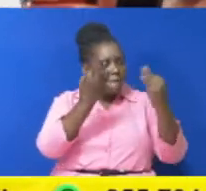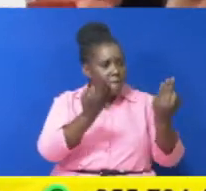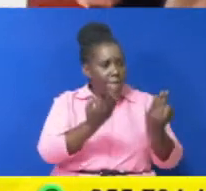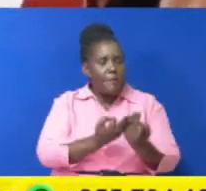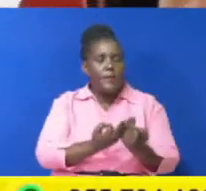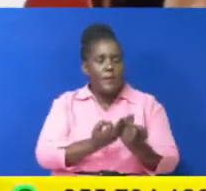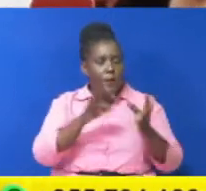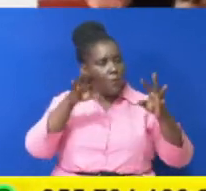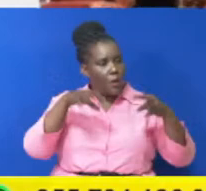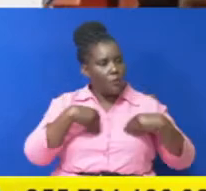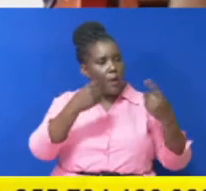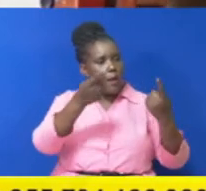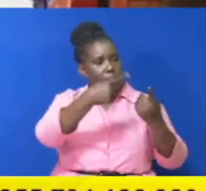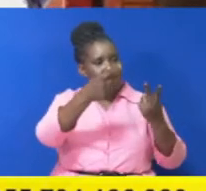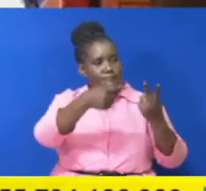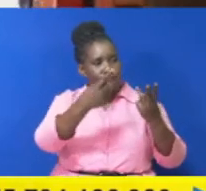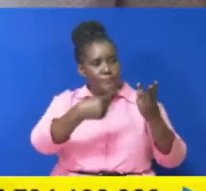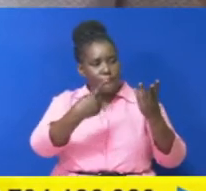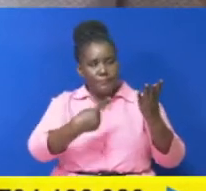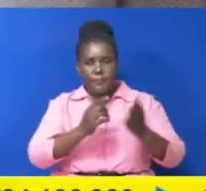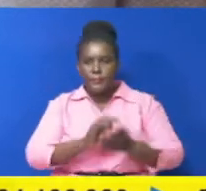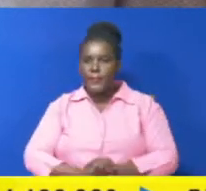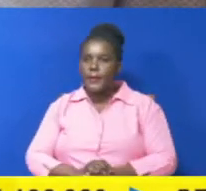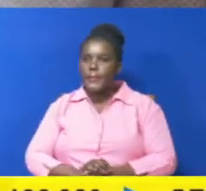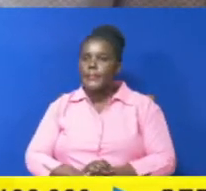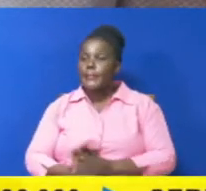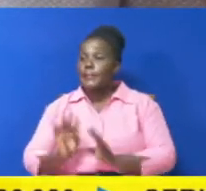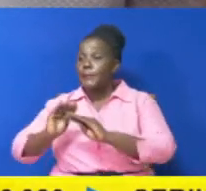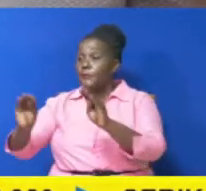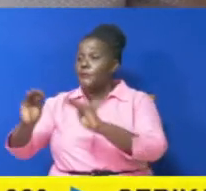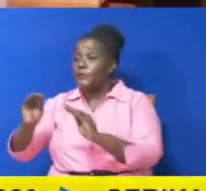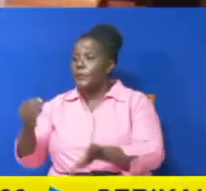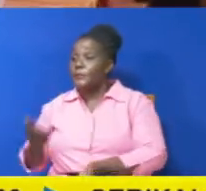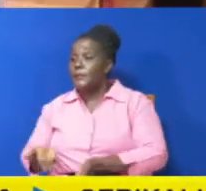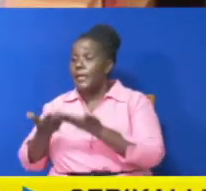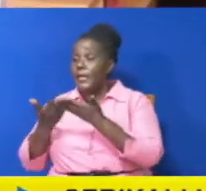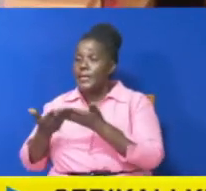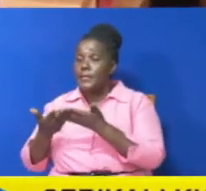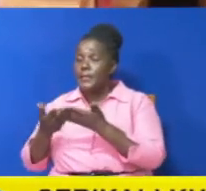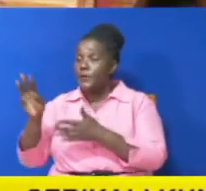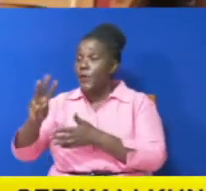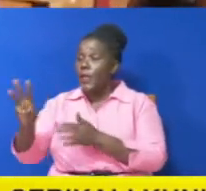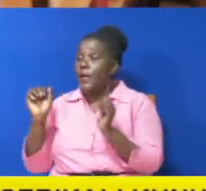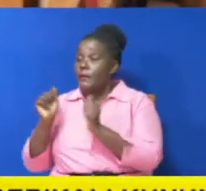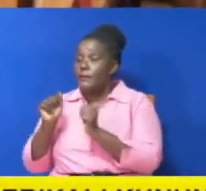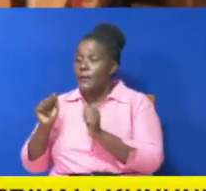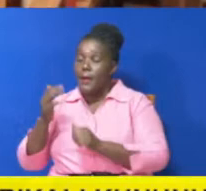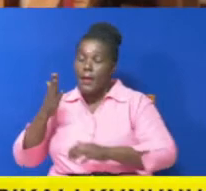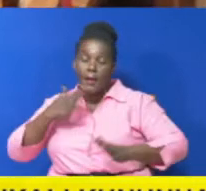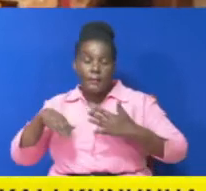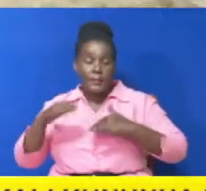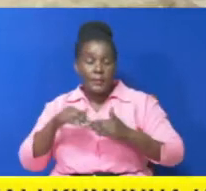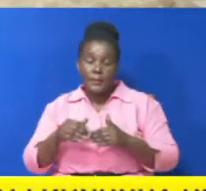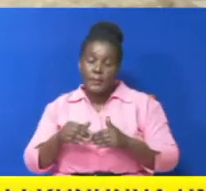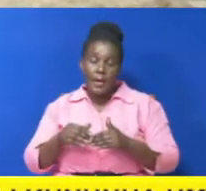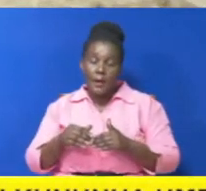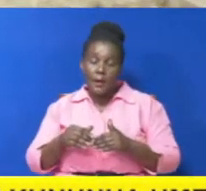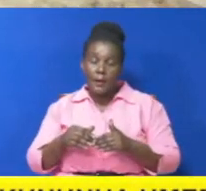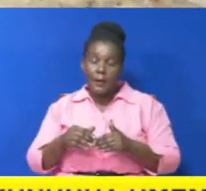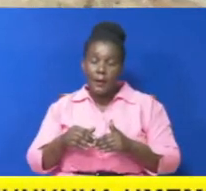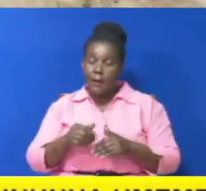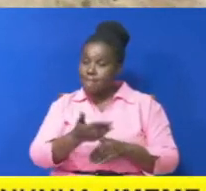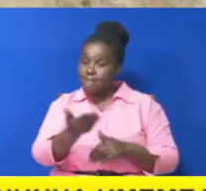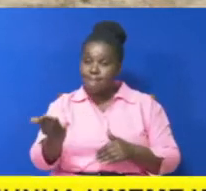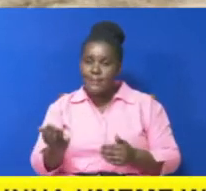anahesabiwa. Msimamizi mkufunzi halmashauri ya mji wa Bariadi Sofia Kitobelo amewataka makarani kutopika takwimu katika zoezi hilo.